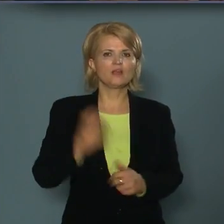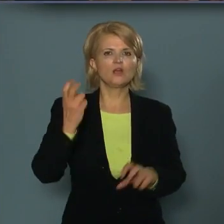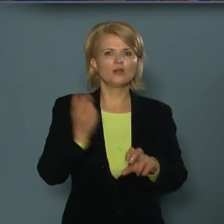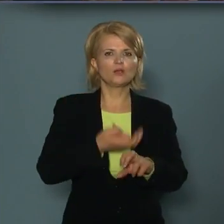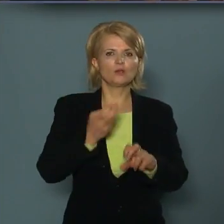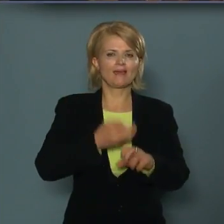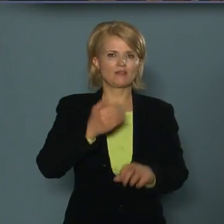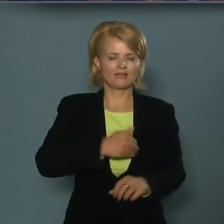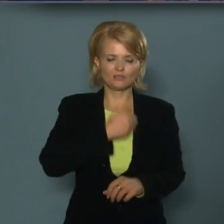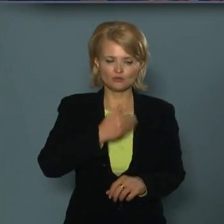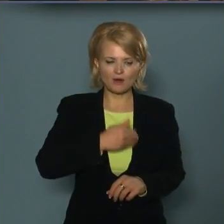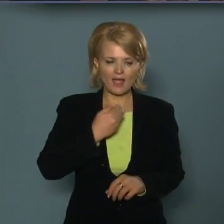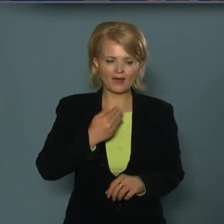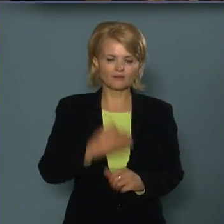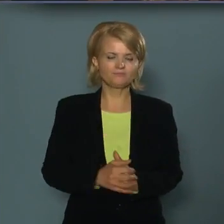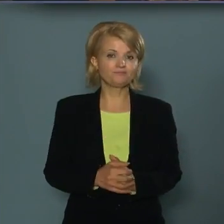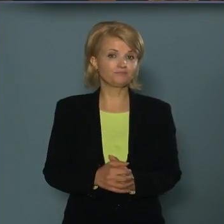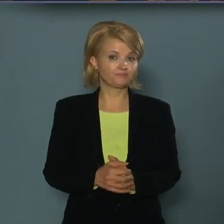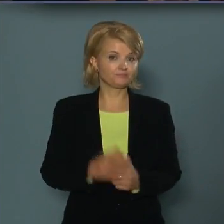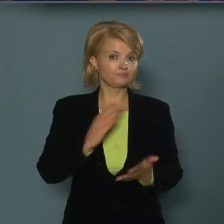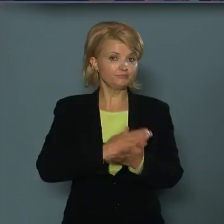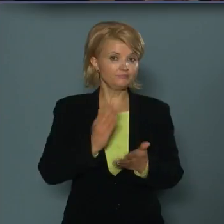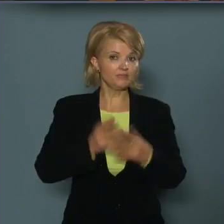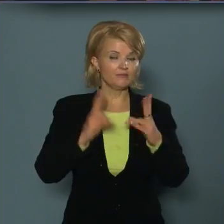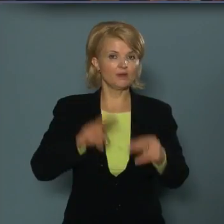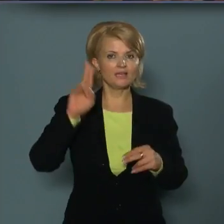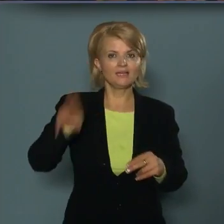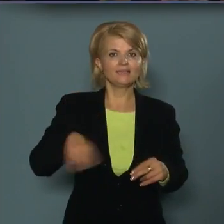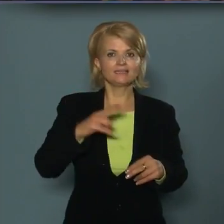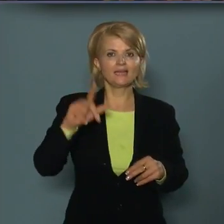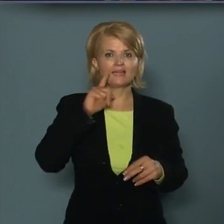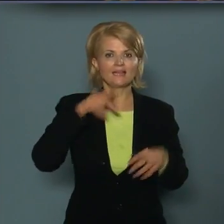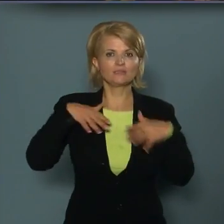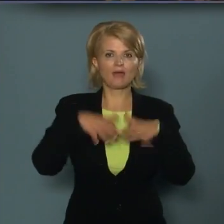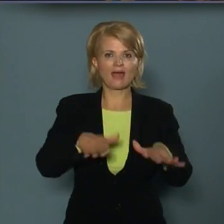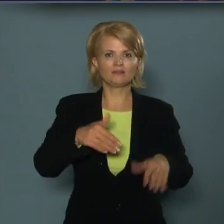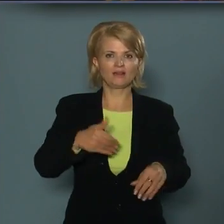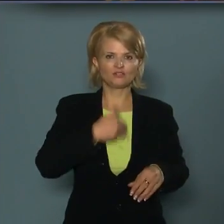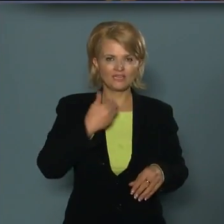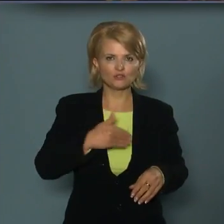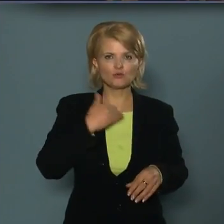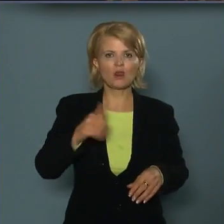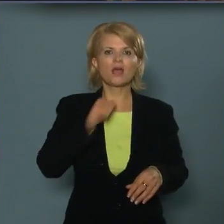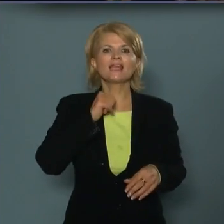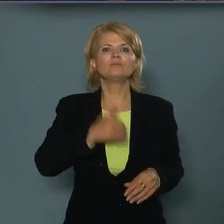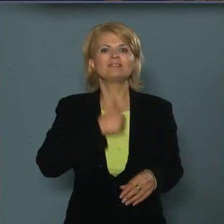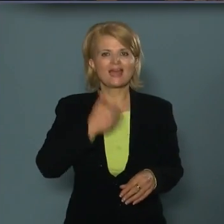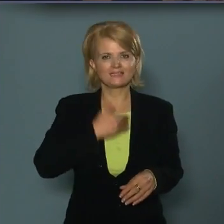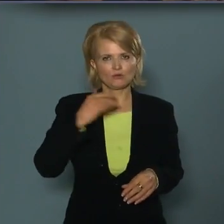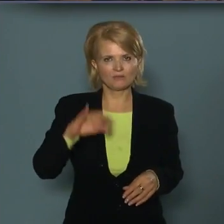kőbányai iskolák között ugye van Szent László általános iskola, van Szent László gimnázium,